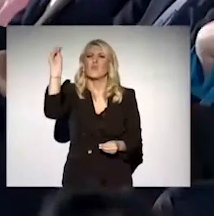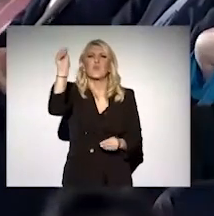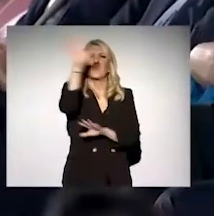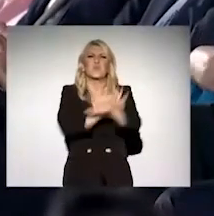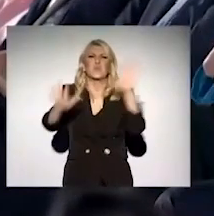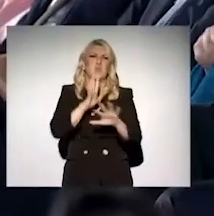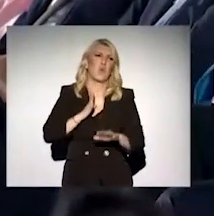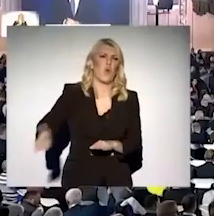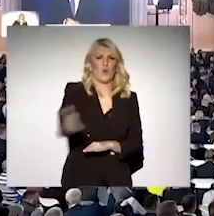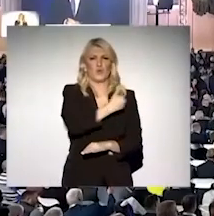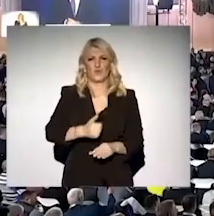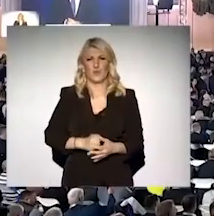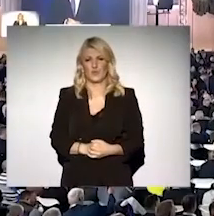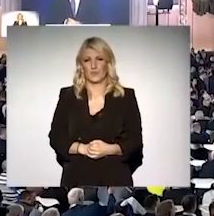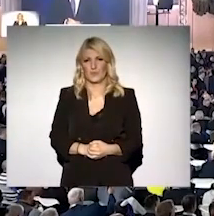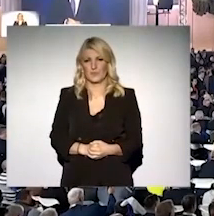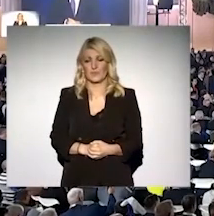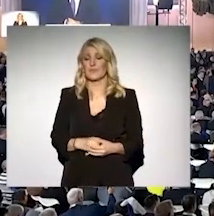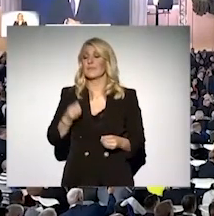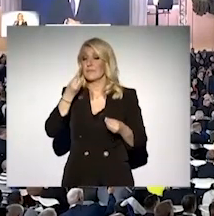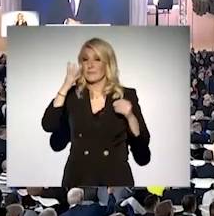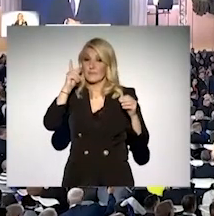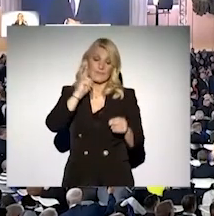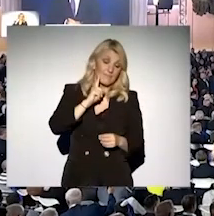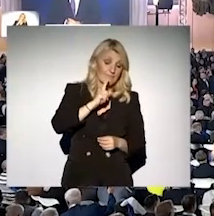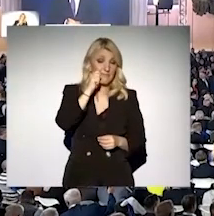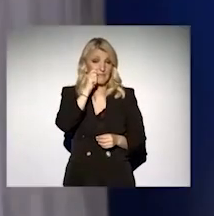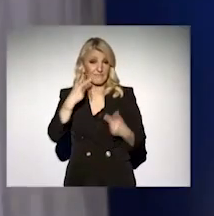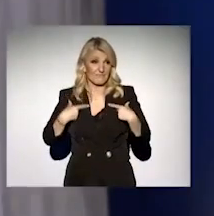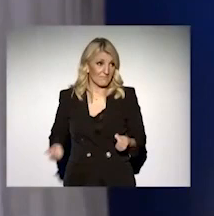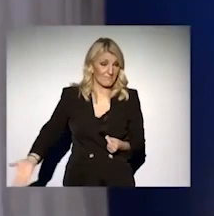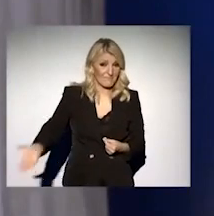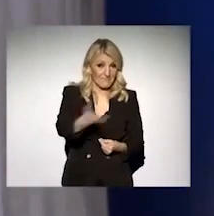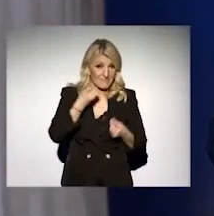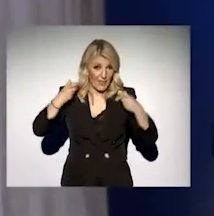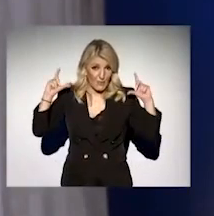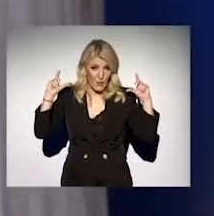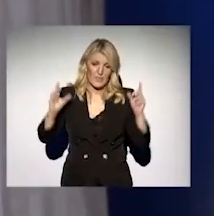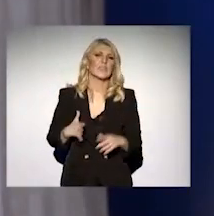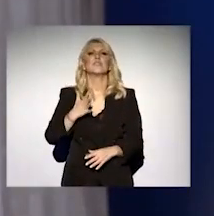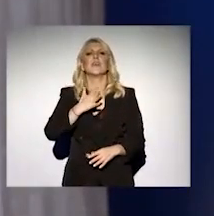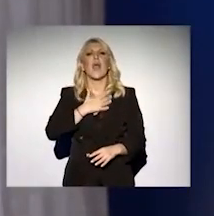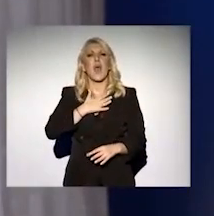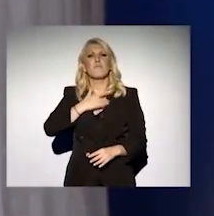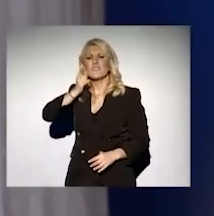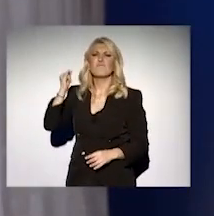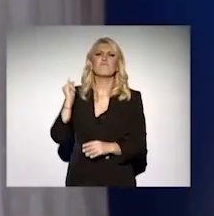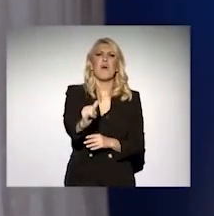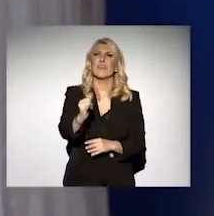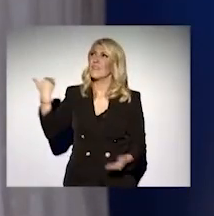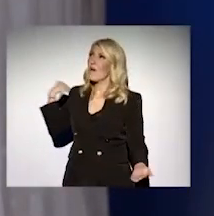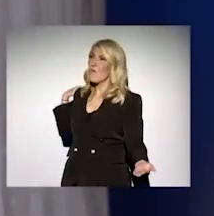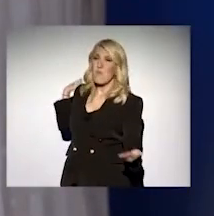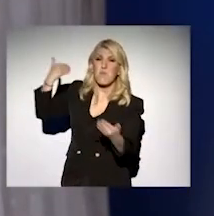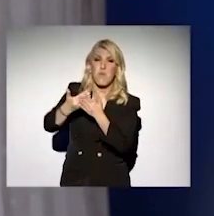μάτια και είχε ως πηξίδα την αλήθεια, και πάλι ακόμα και σε δύσκολες συγκυρίες δεν